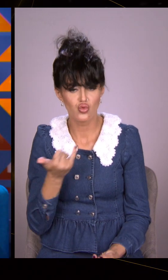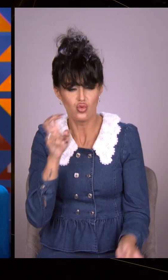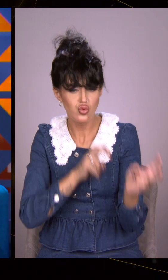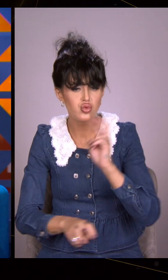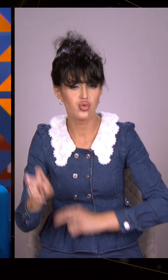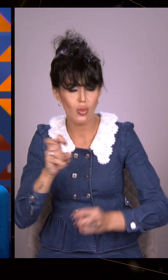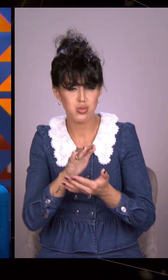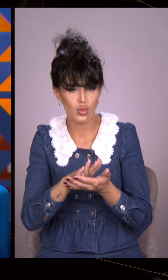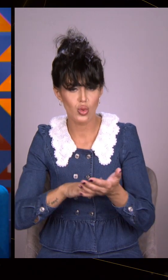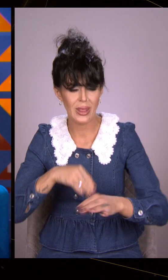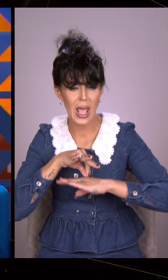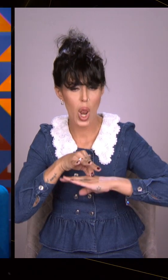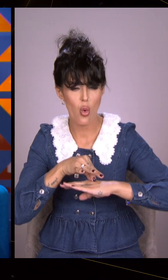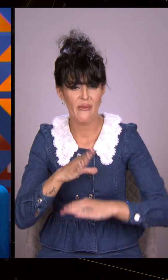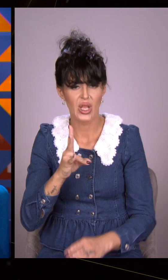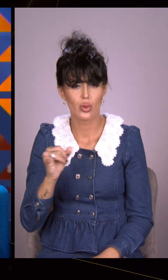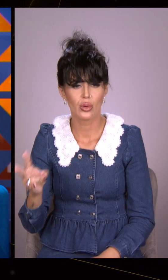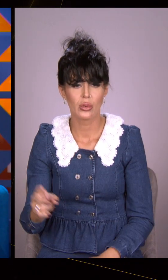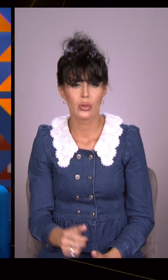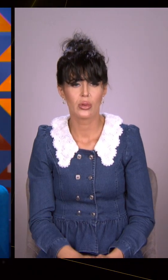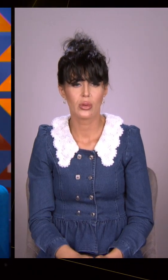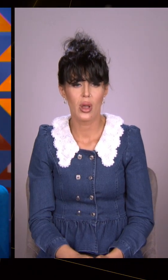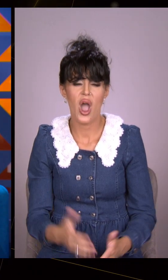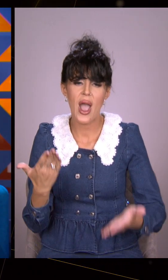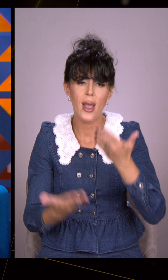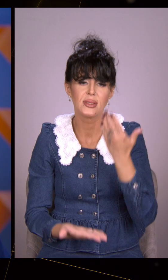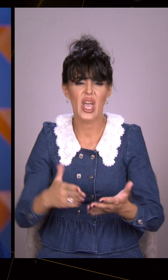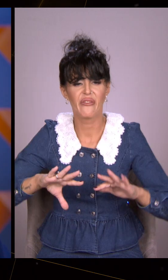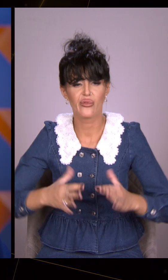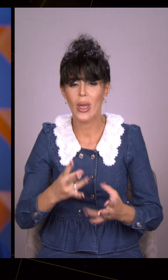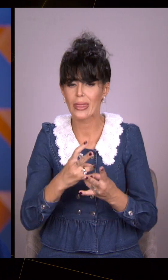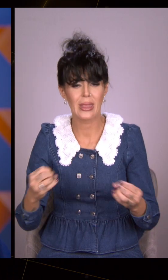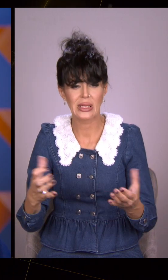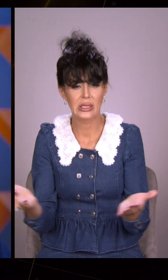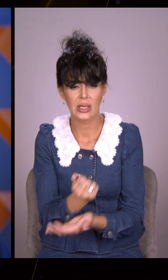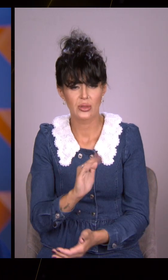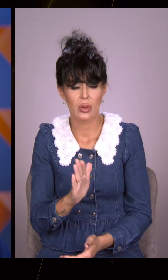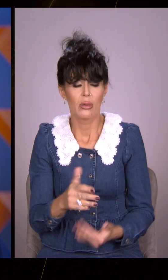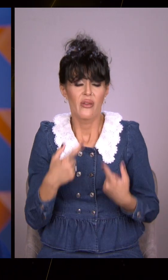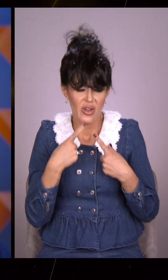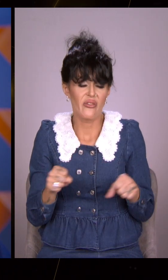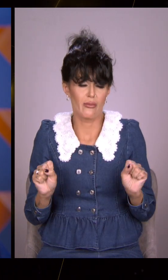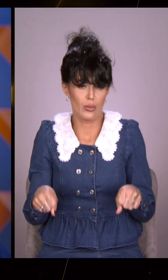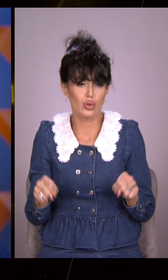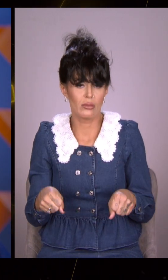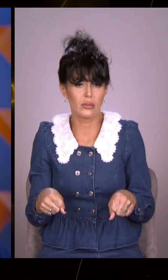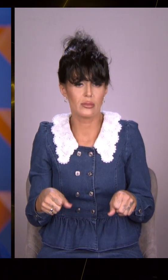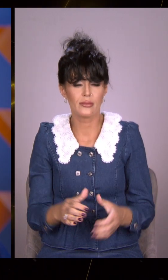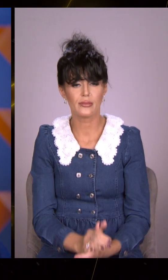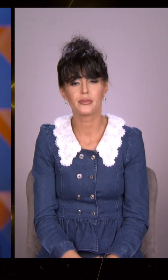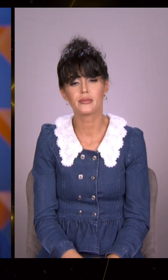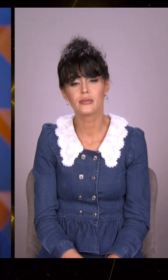Ні. Так, а можливо, там вже нічого не знайдуть? Можливо. Це теж можливо.